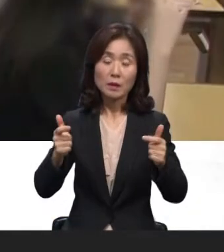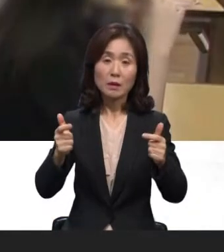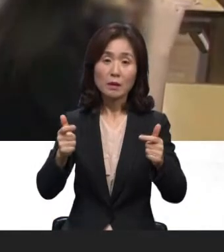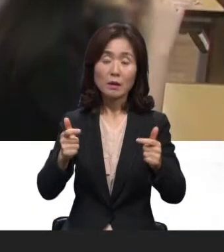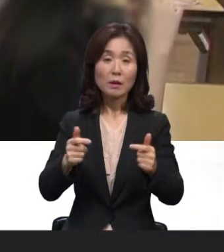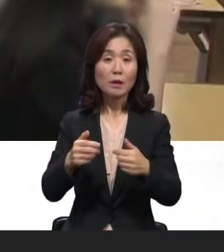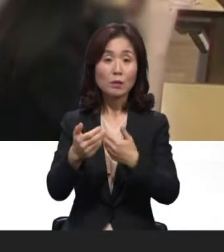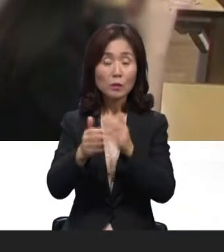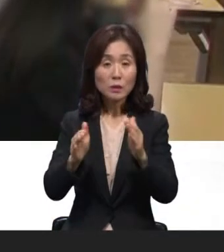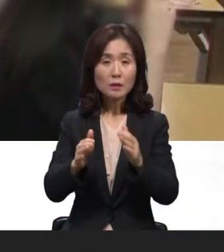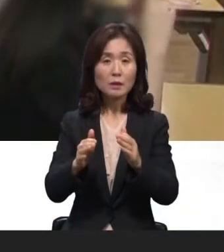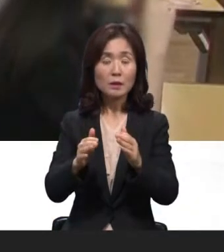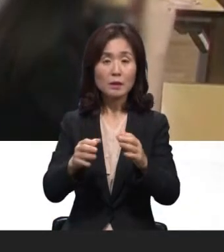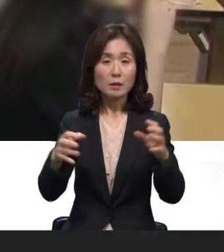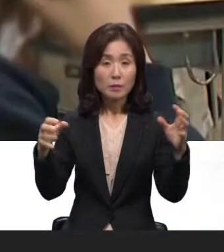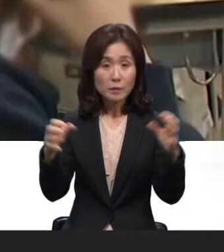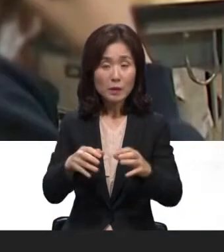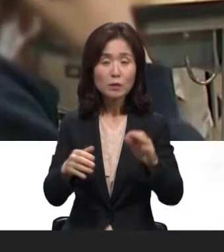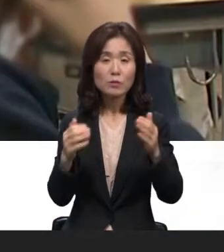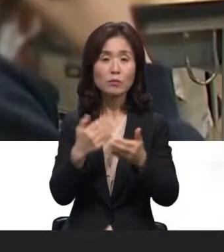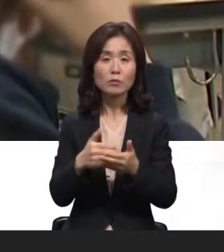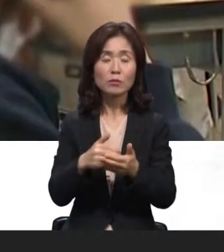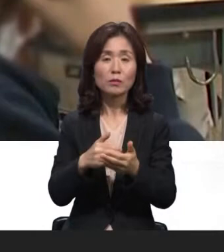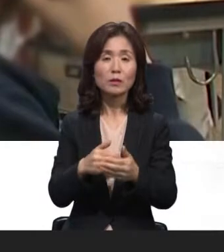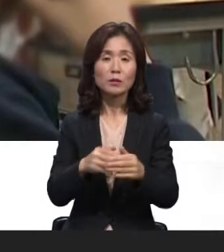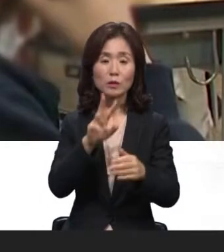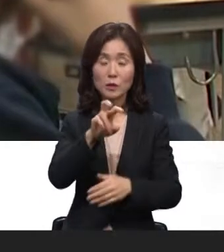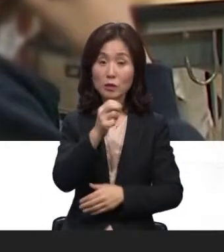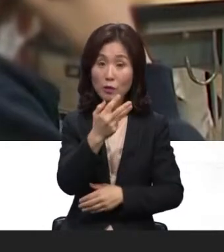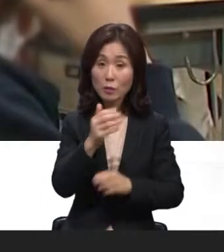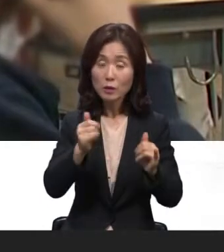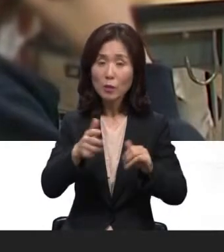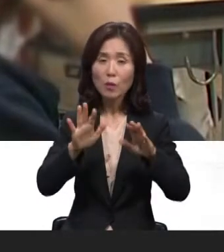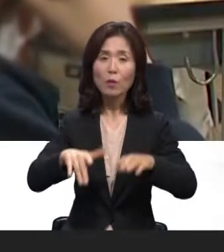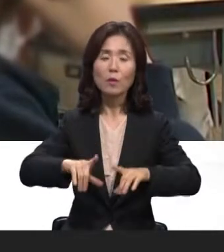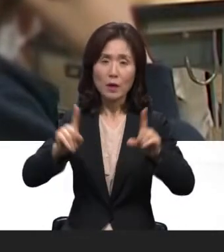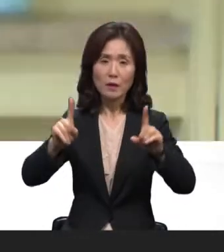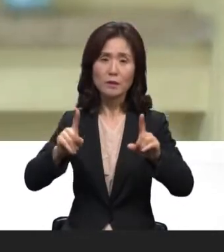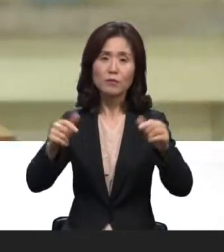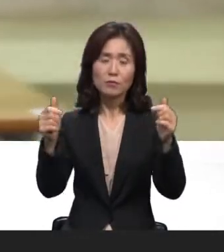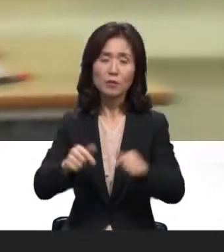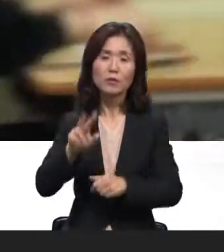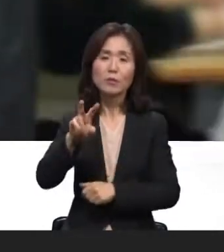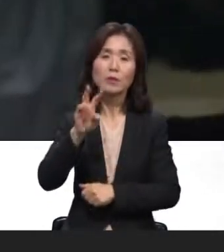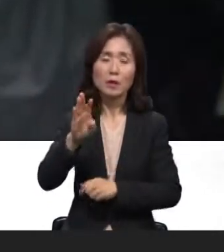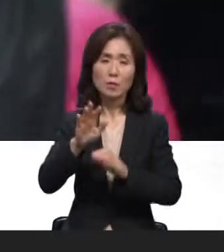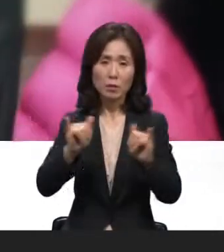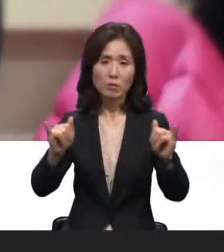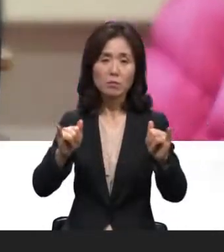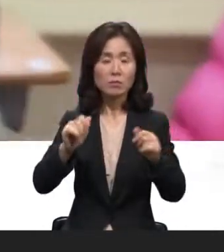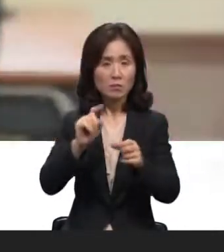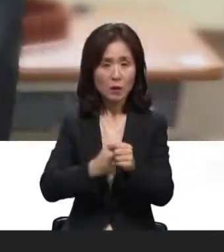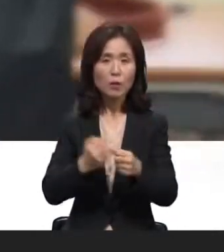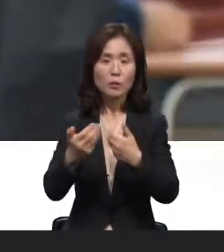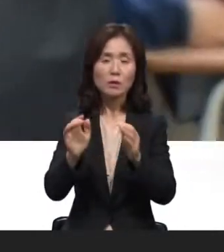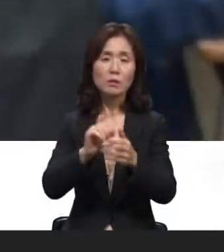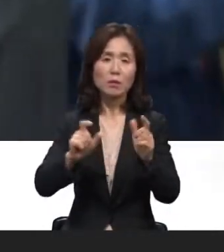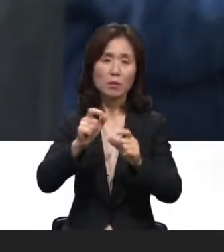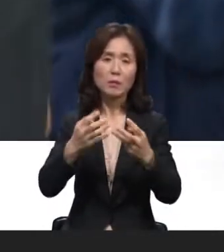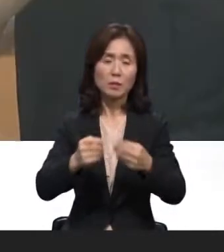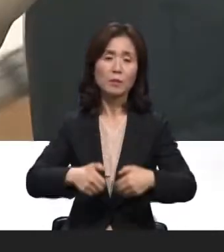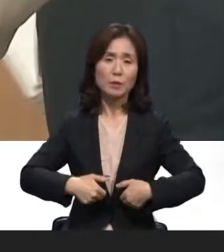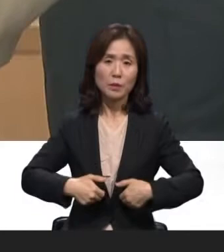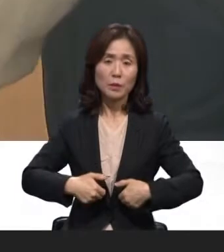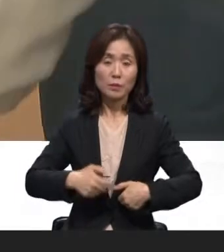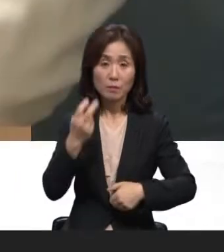28명 해서 올해 스물 네 명 이하로 줄이면서 더 많은 교실이 필요해진 겁니다 감독관 등 관리 요원 도 지난해